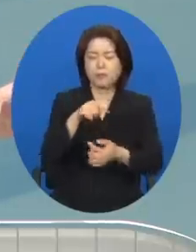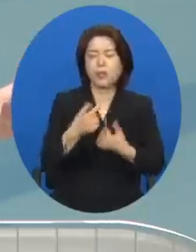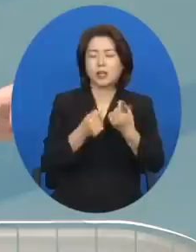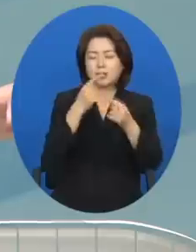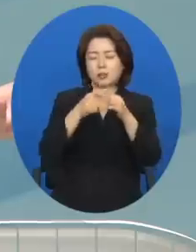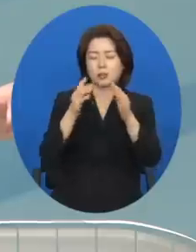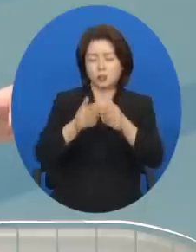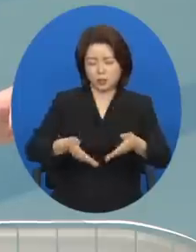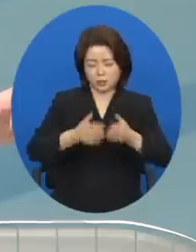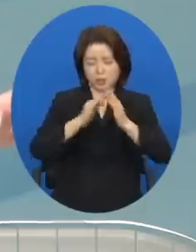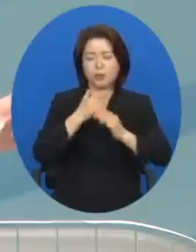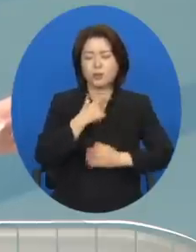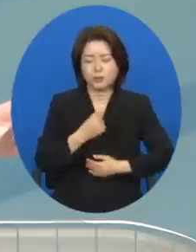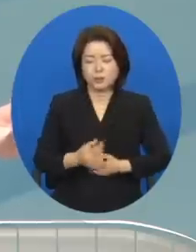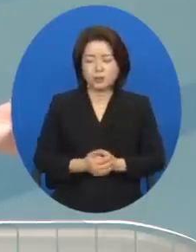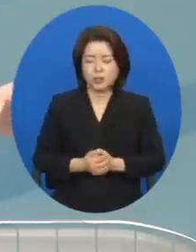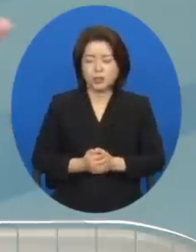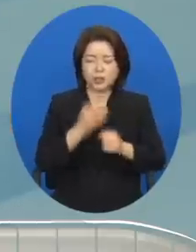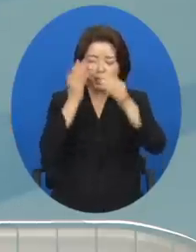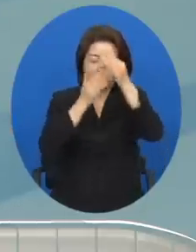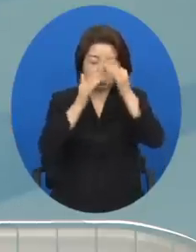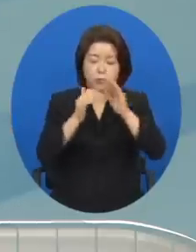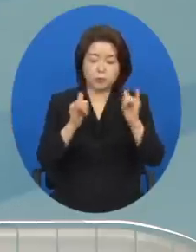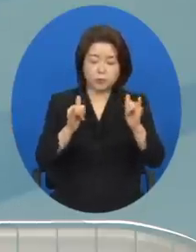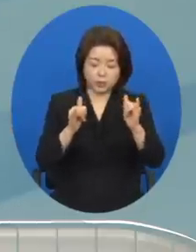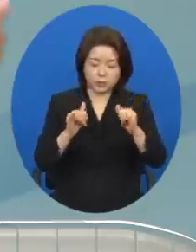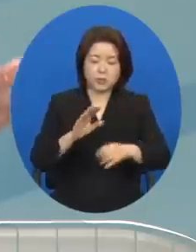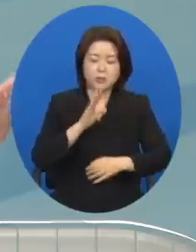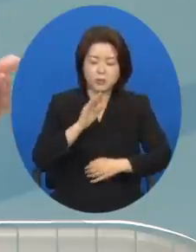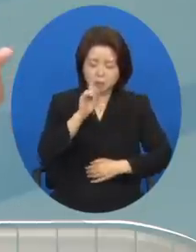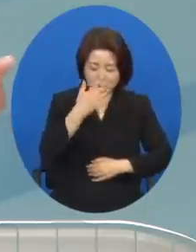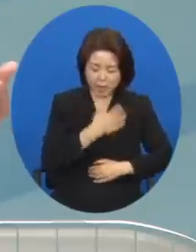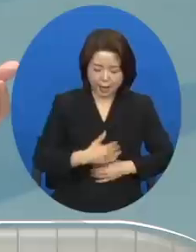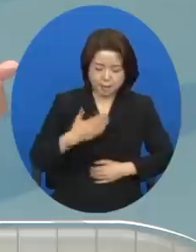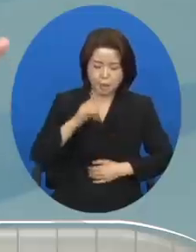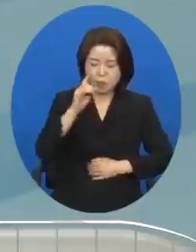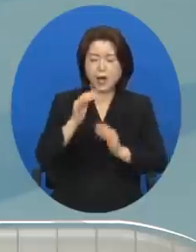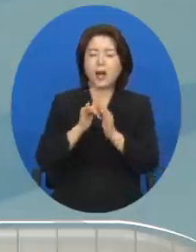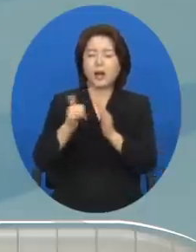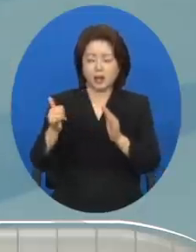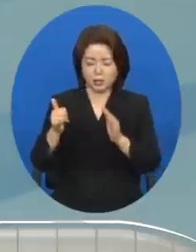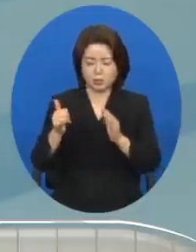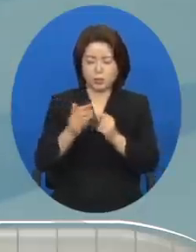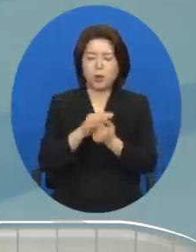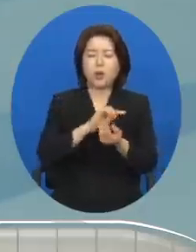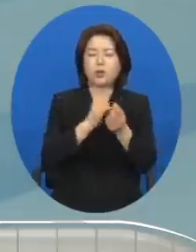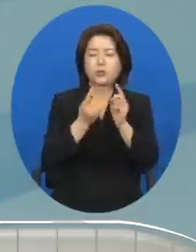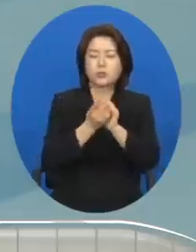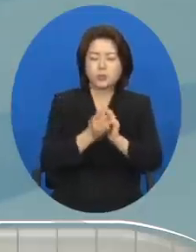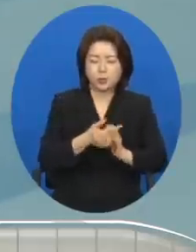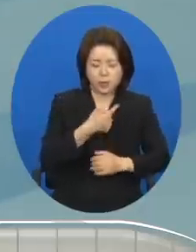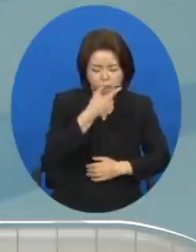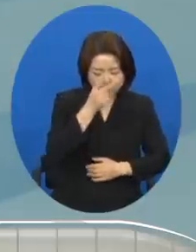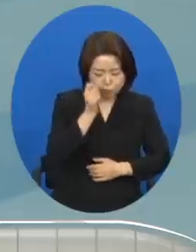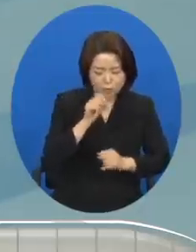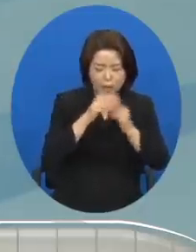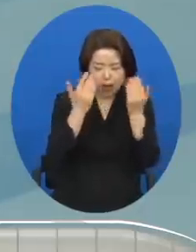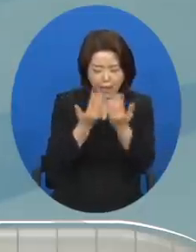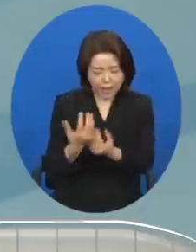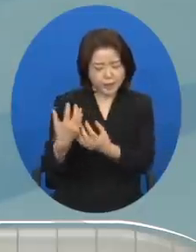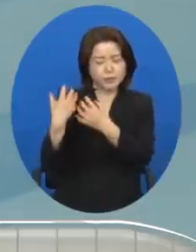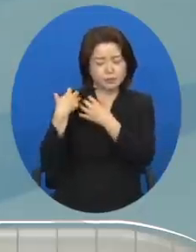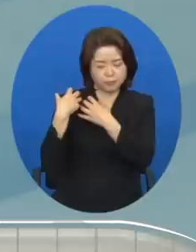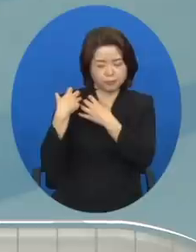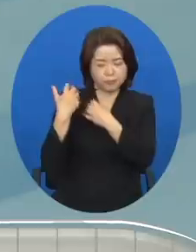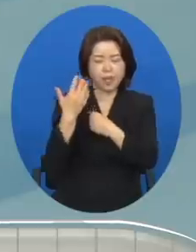세우고 싶습니다. 성도들이 정말 한 몸이고 한 가족이고 서로의 허물도 함께 지고 은혜